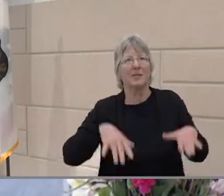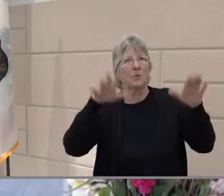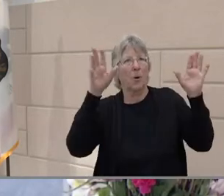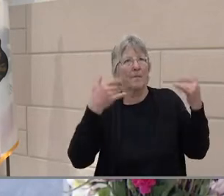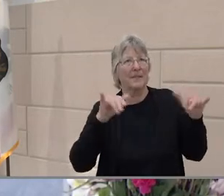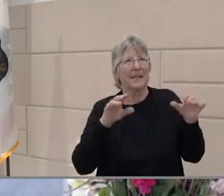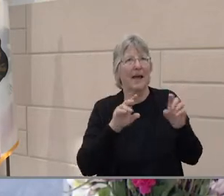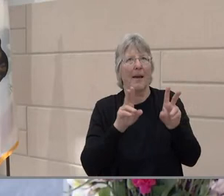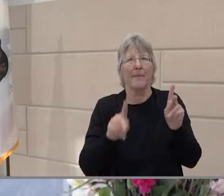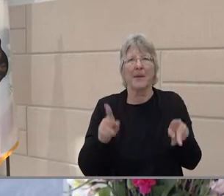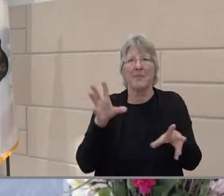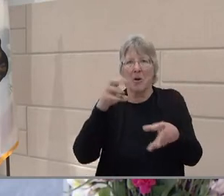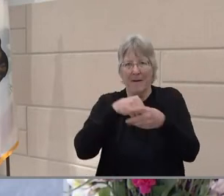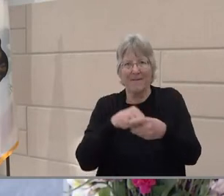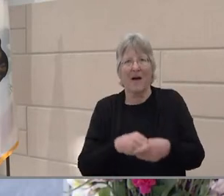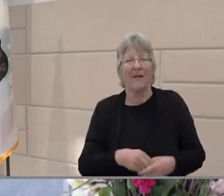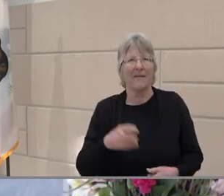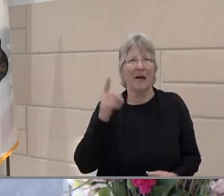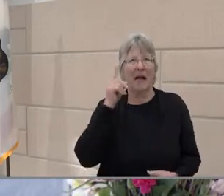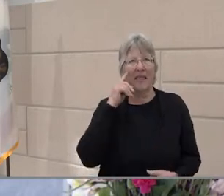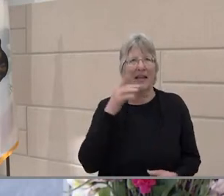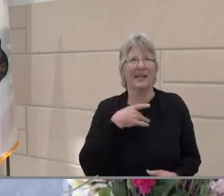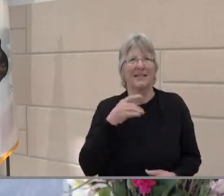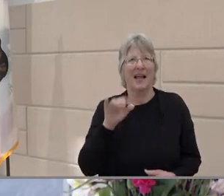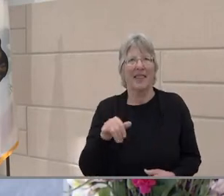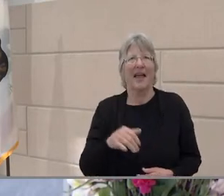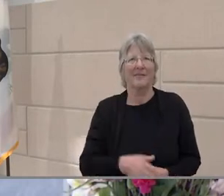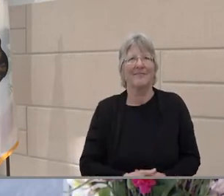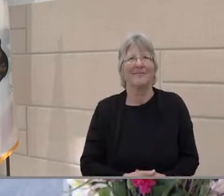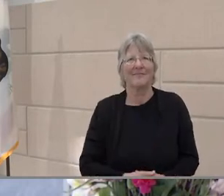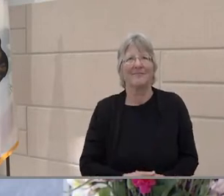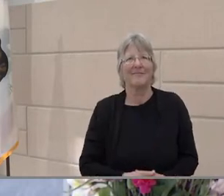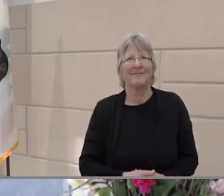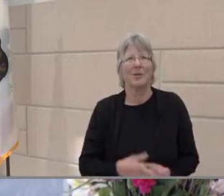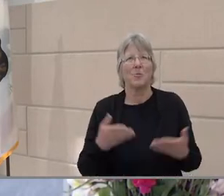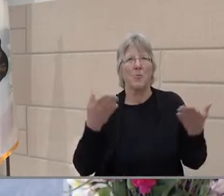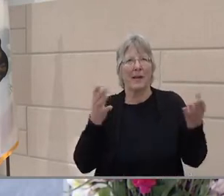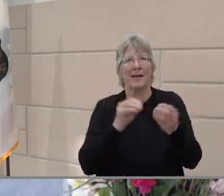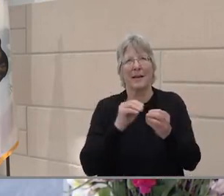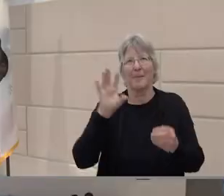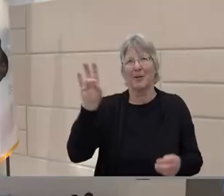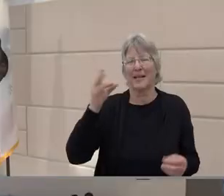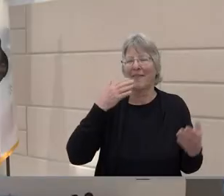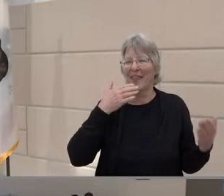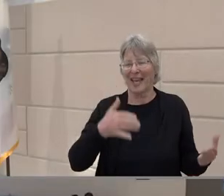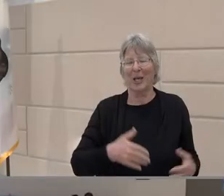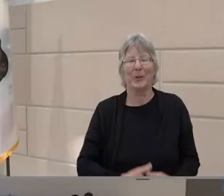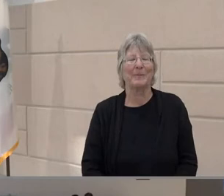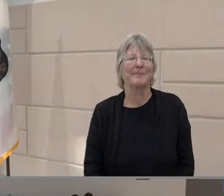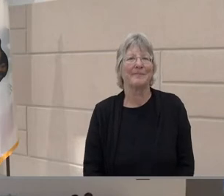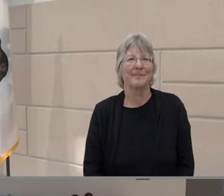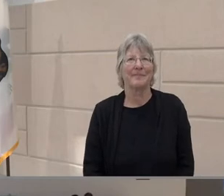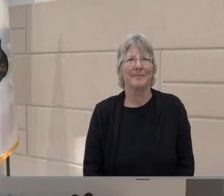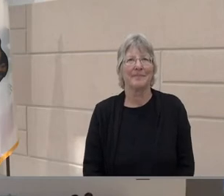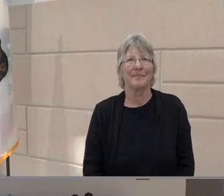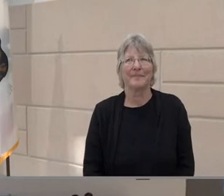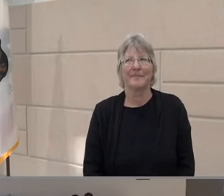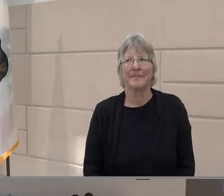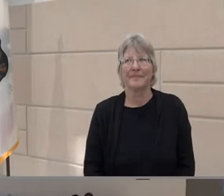គេបានធ្លាប់ឆ្លងកាត់ជាមួយក្រសួងអប់រំ District នេះឲ្យបានជាលោកដែលធ្វើឲ្យលោកពេញចិត្តចំពោះអនុសាសន៍លេខ